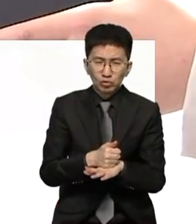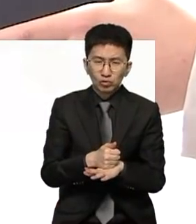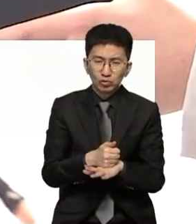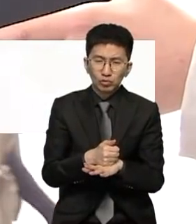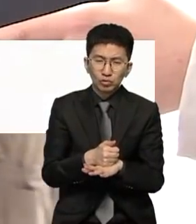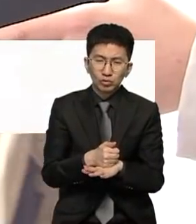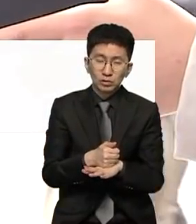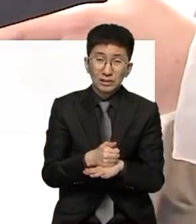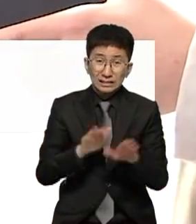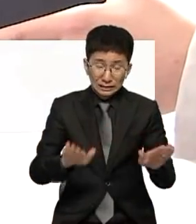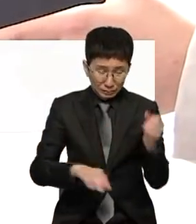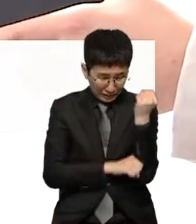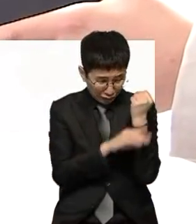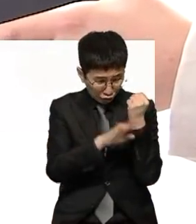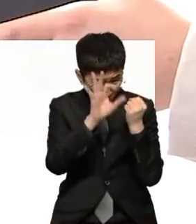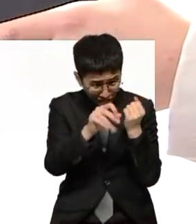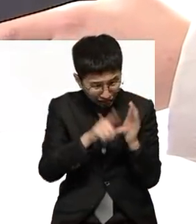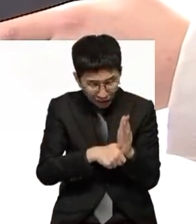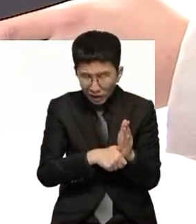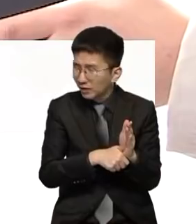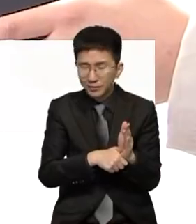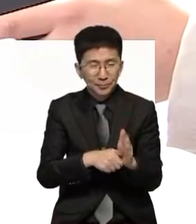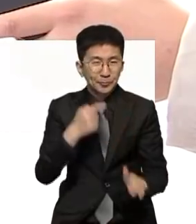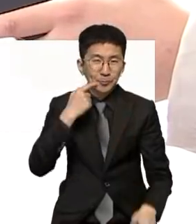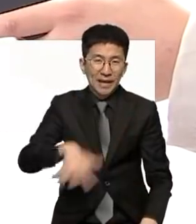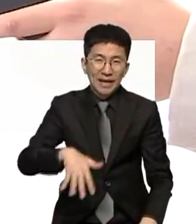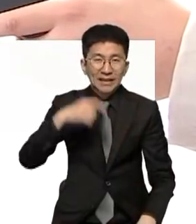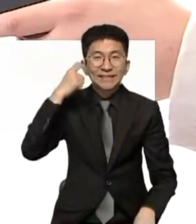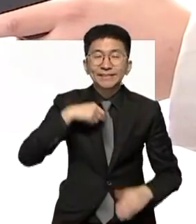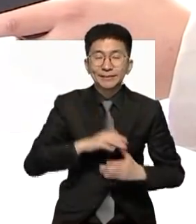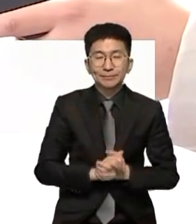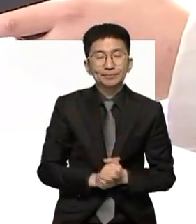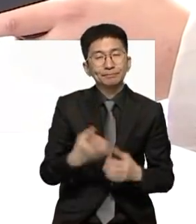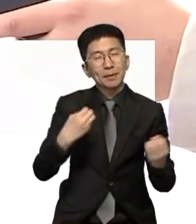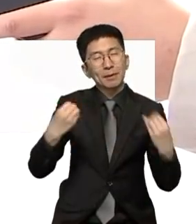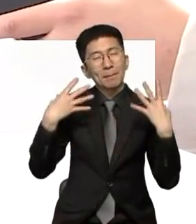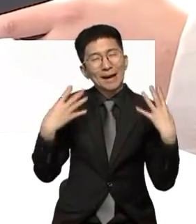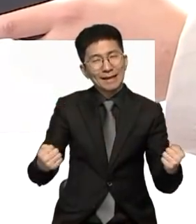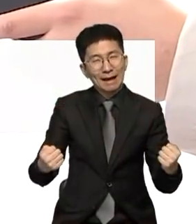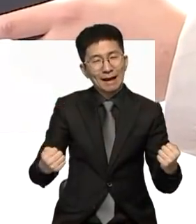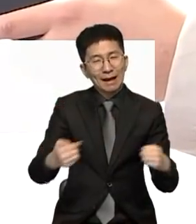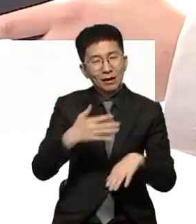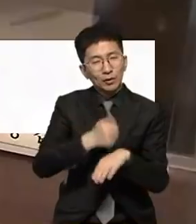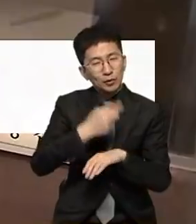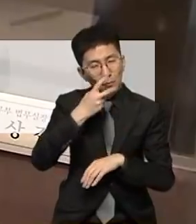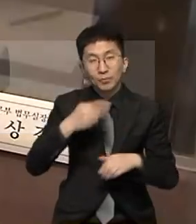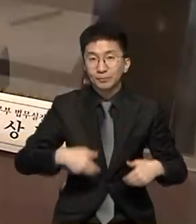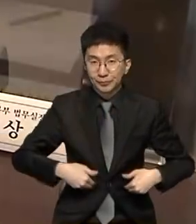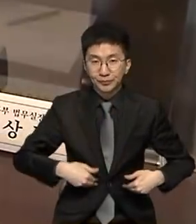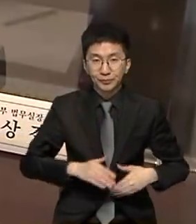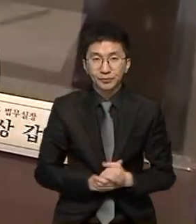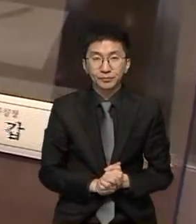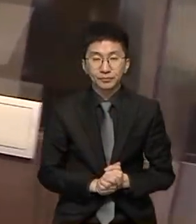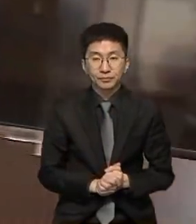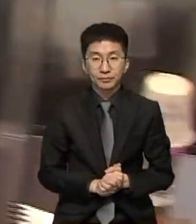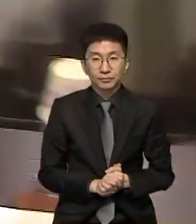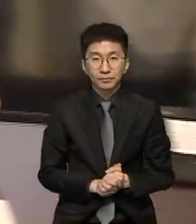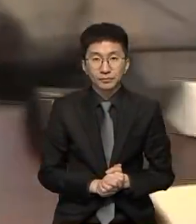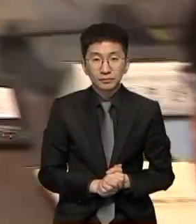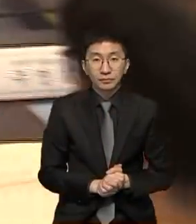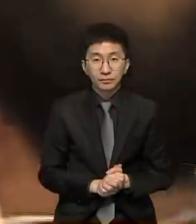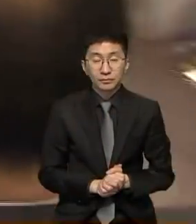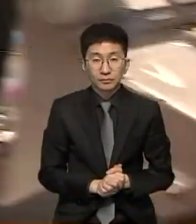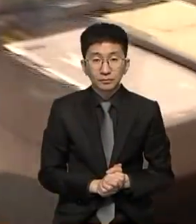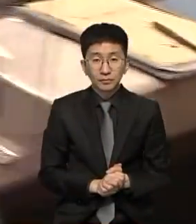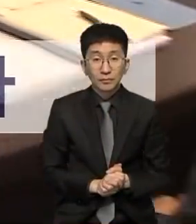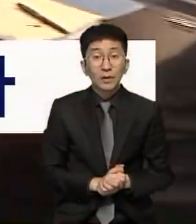대응이 현재의 촉법소년 기준으로는 부족하다는 여론이 있기 때문에 검토해 볼 만한 거죠. 다만 촉법소년 연령